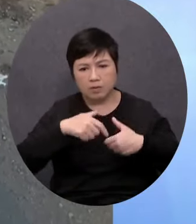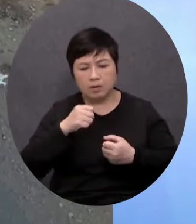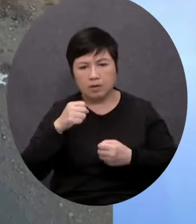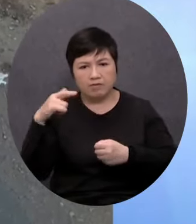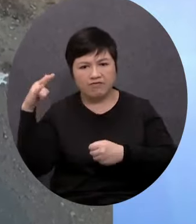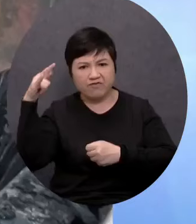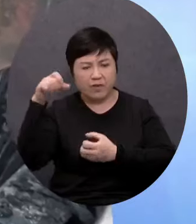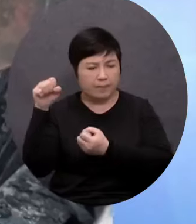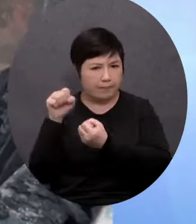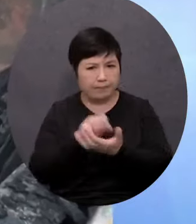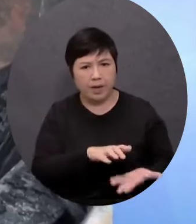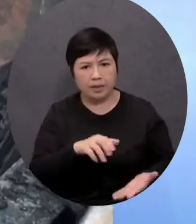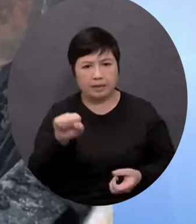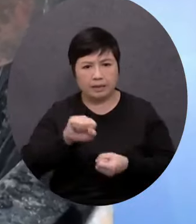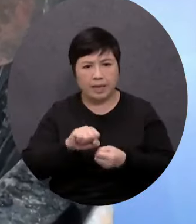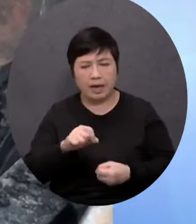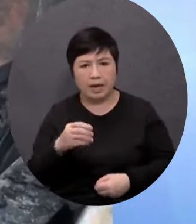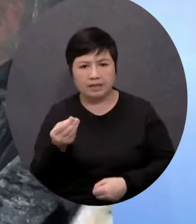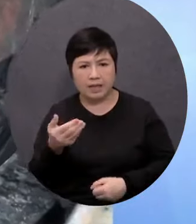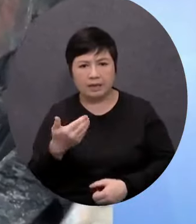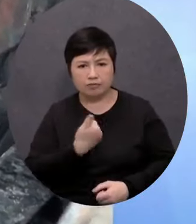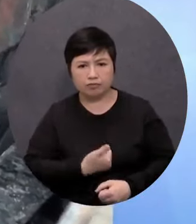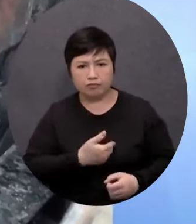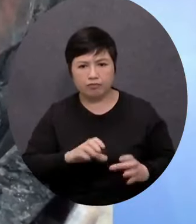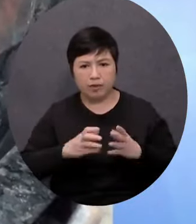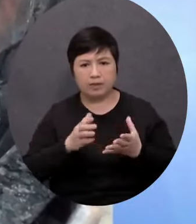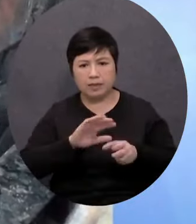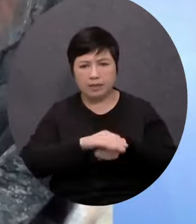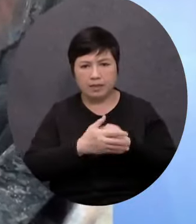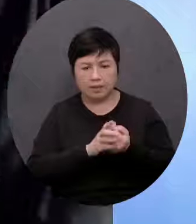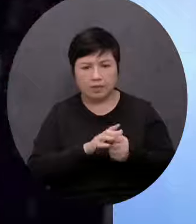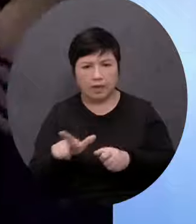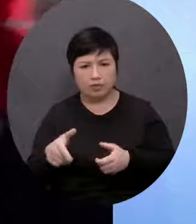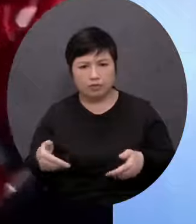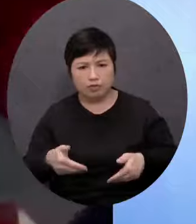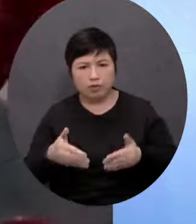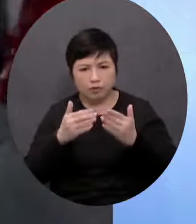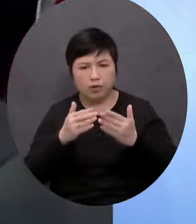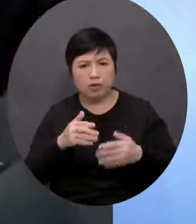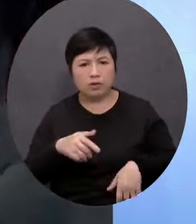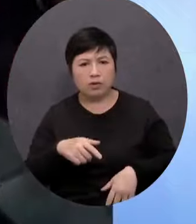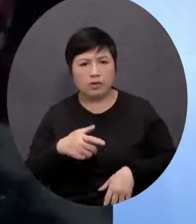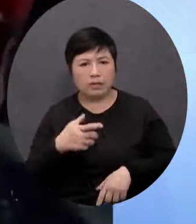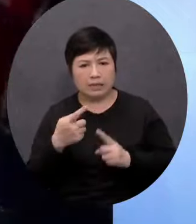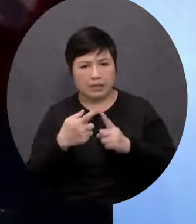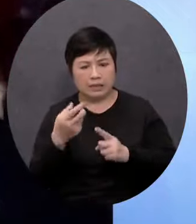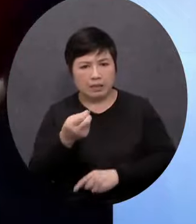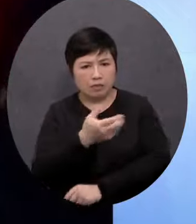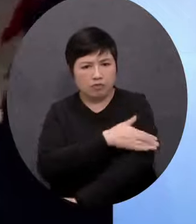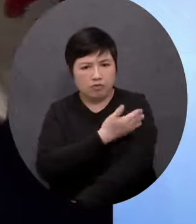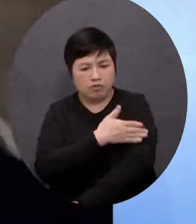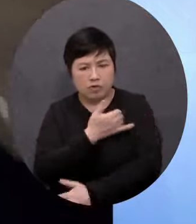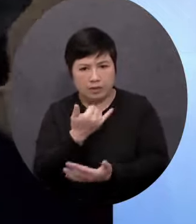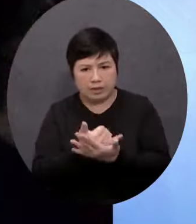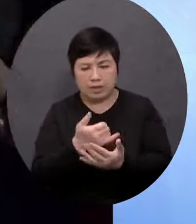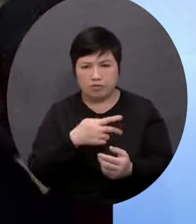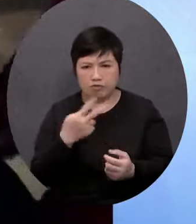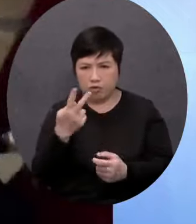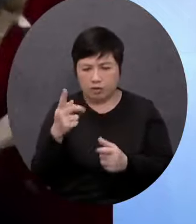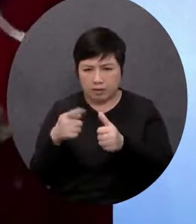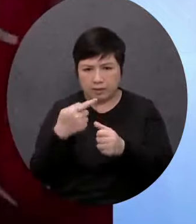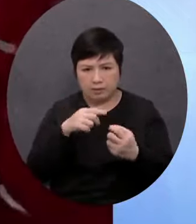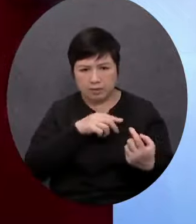沙导致慈善组织世界中央厨房七名援助人员丧生以来两人首次对话。白宫说